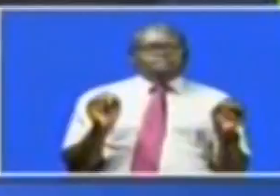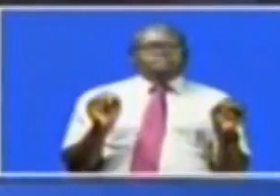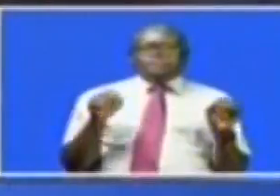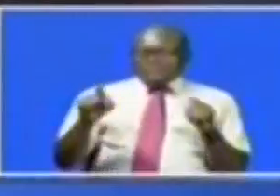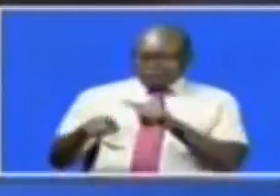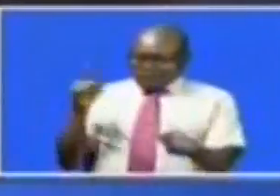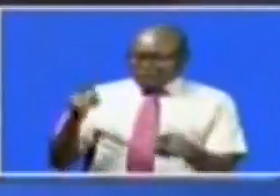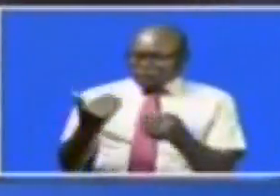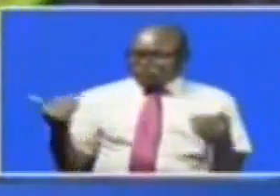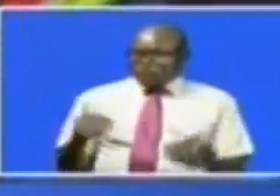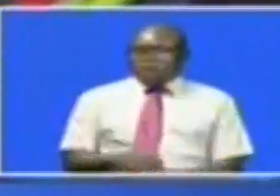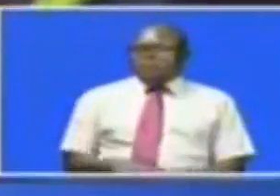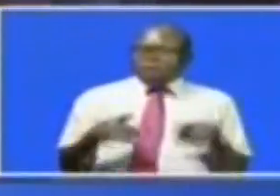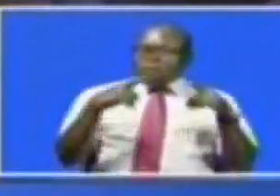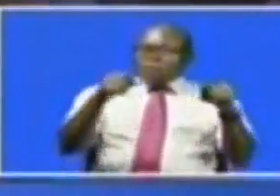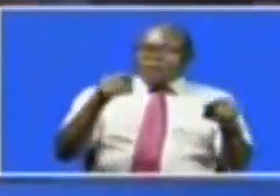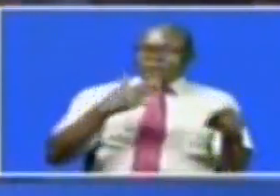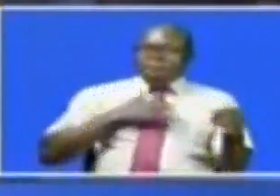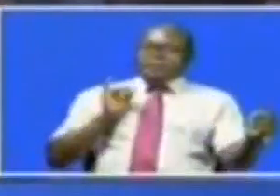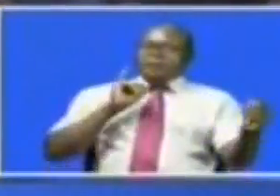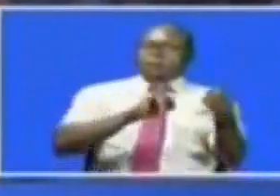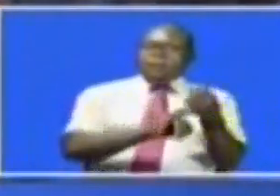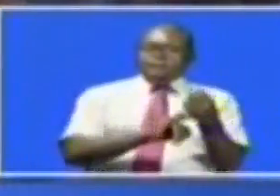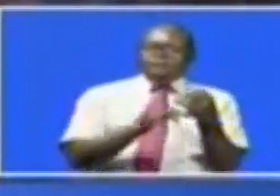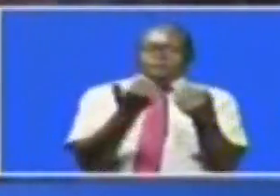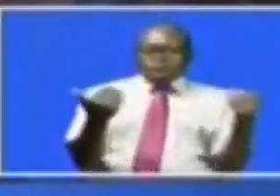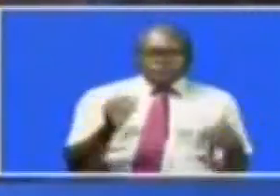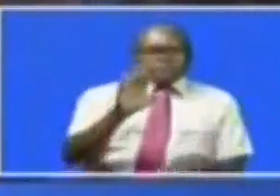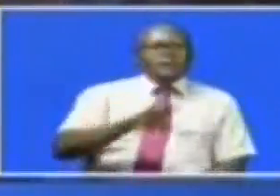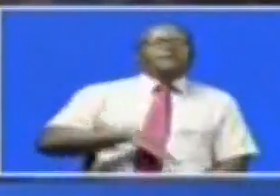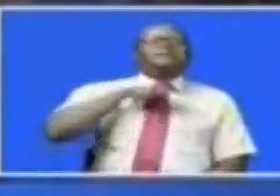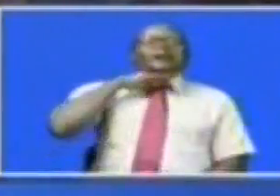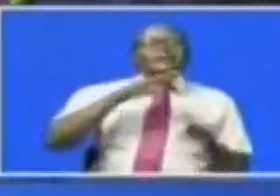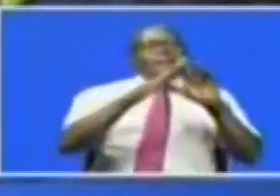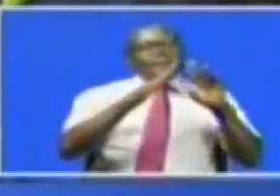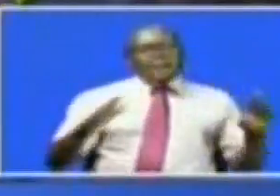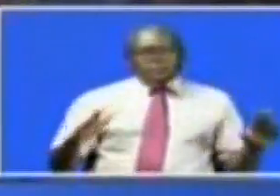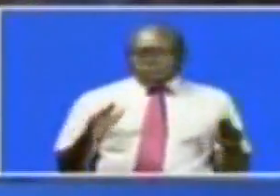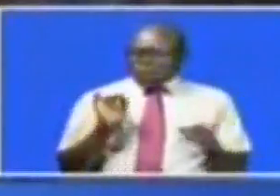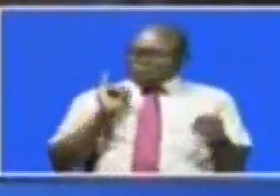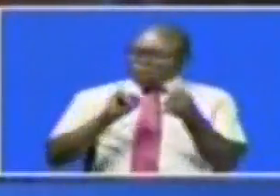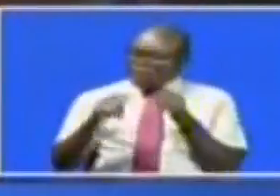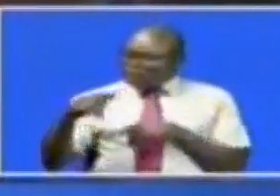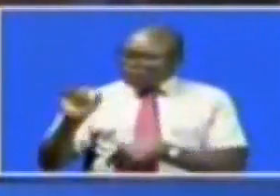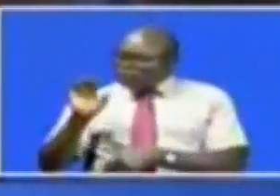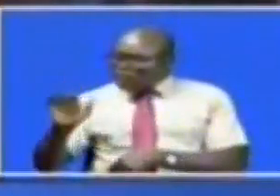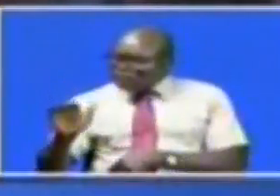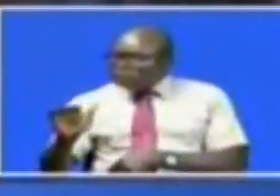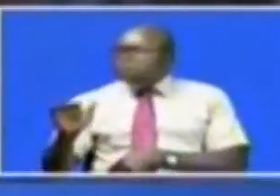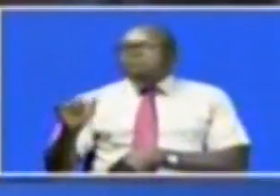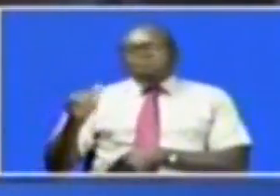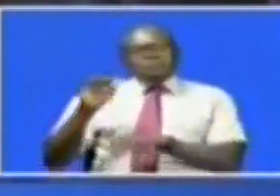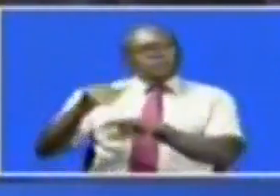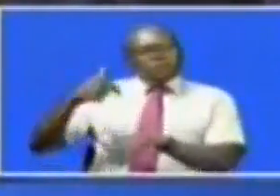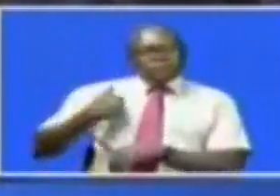amewaua. Alafu akaanza kuambia bibi yangu ati watoto wake wamekufia kwa nyumba. Sasa bibi naye venye alienda kuangalia, naye akakuja kuniamsha. Mimi kwenda